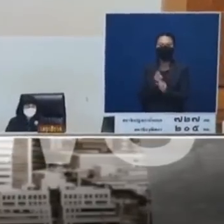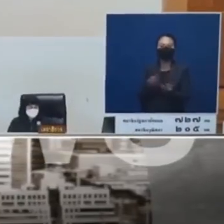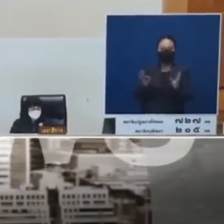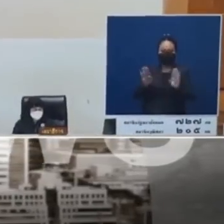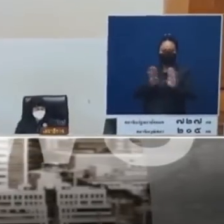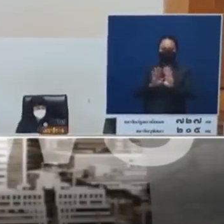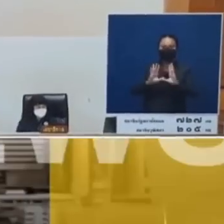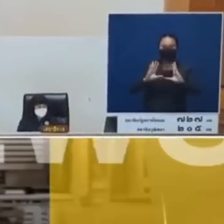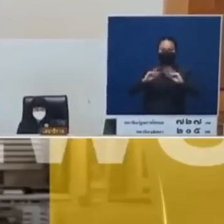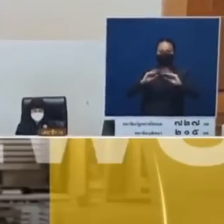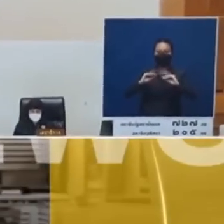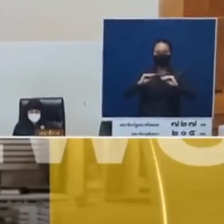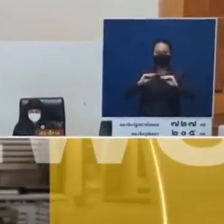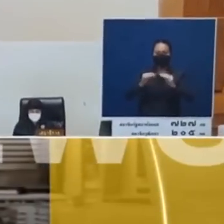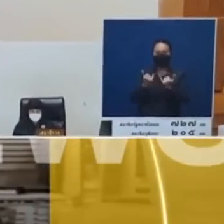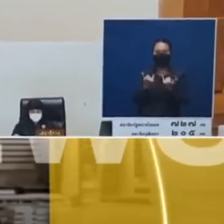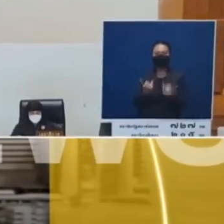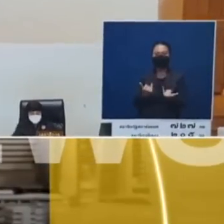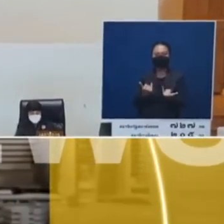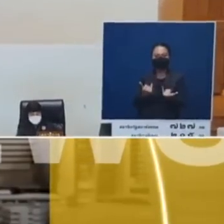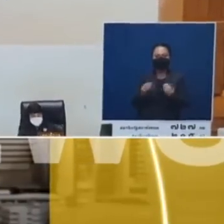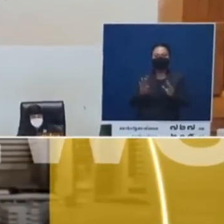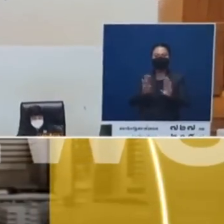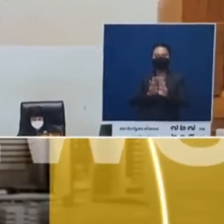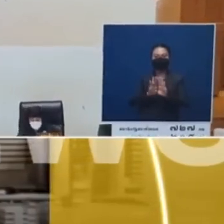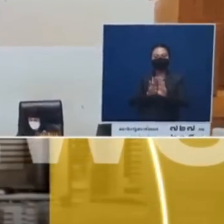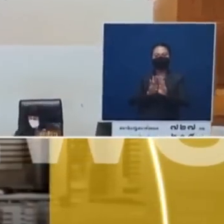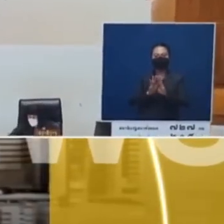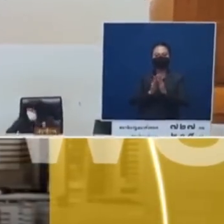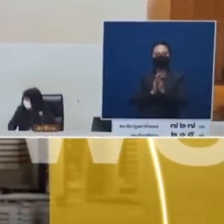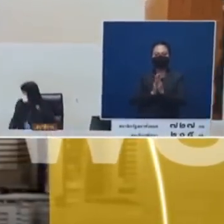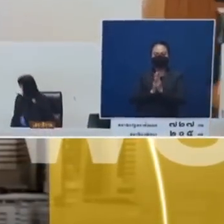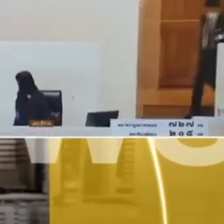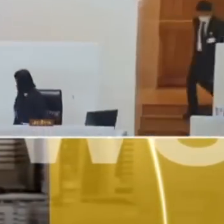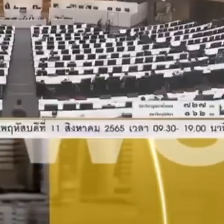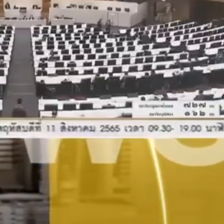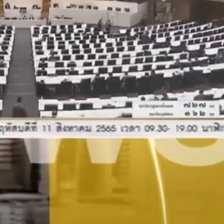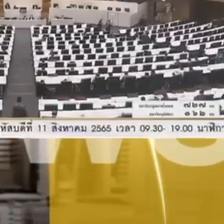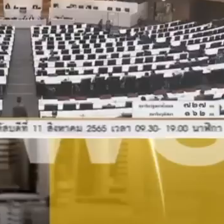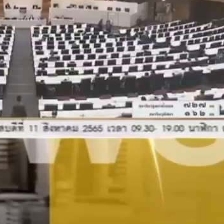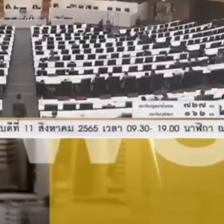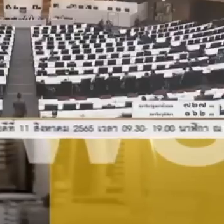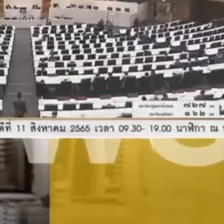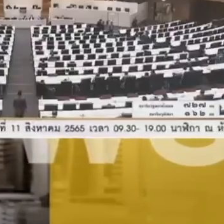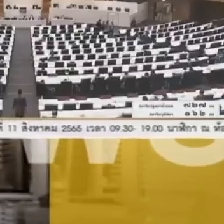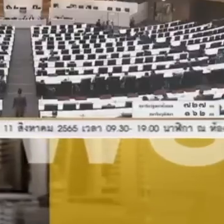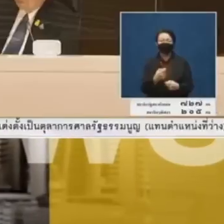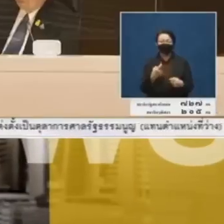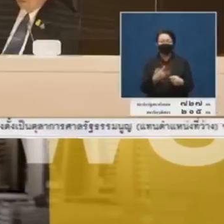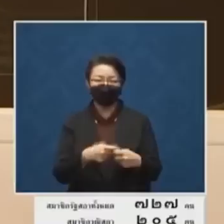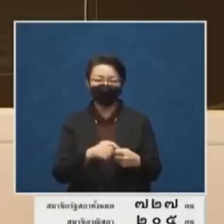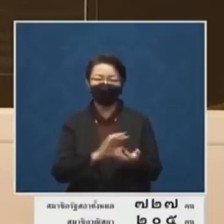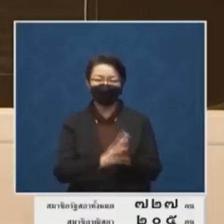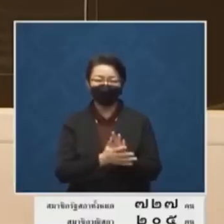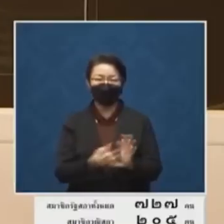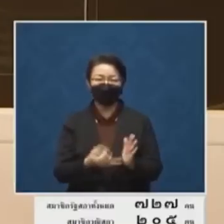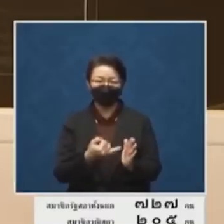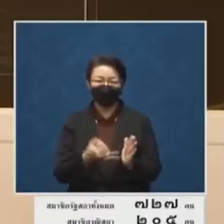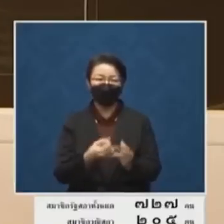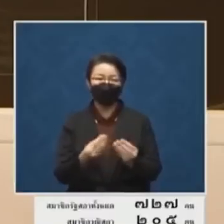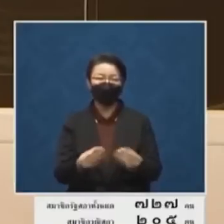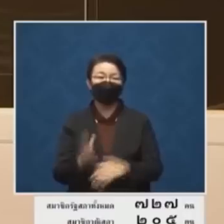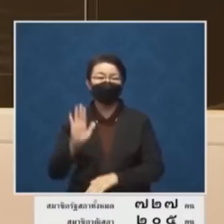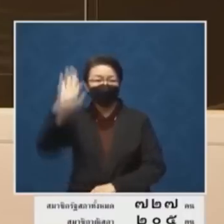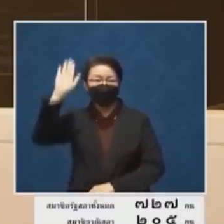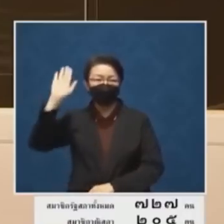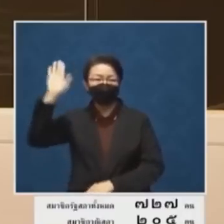ย้อนกลับไปทีนี้มีสอสอคนหนึ่งนะคุณศรีนวลบุญลือสอสอเชียงใหม่ตอนนี้อยู่ภูมิใจ